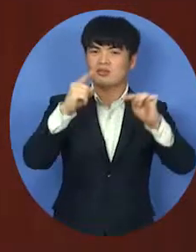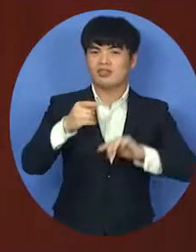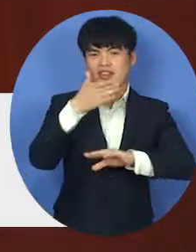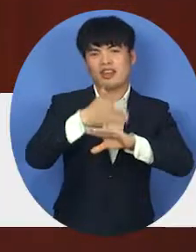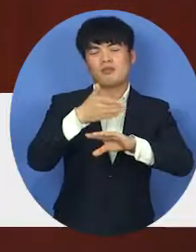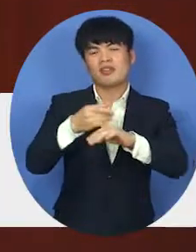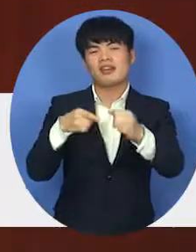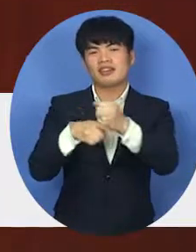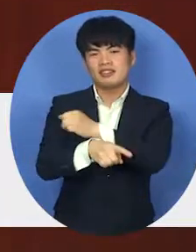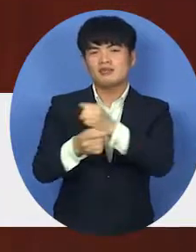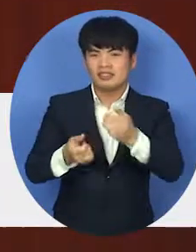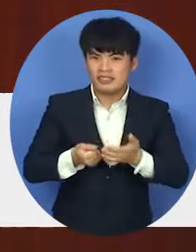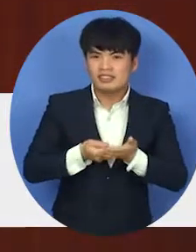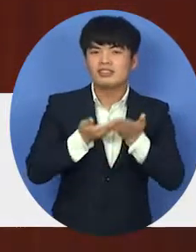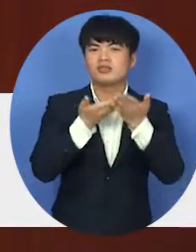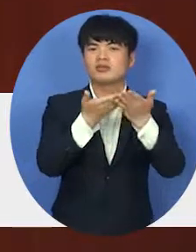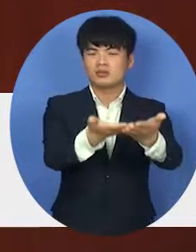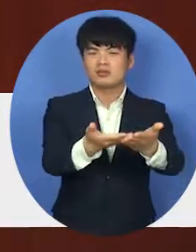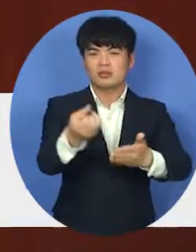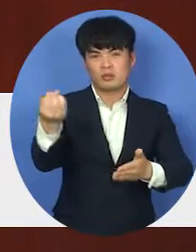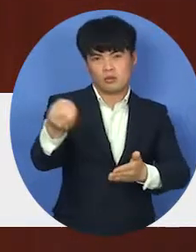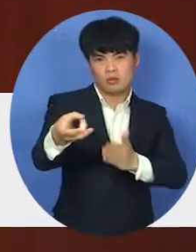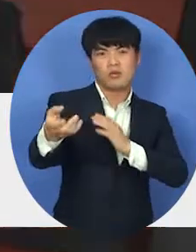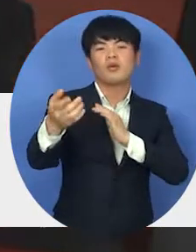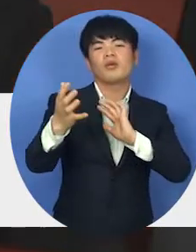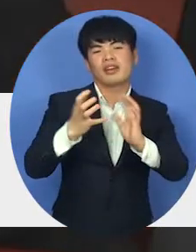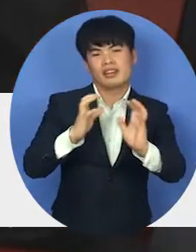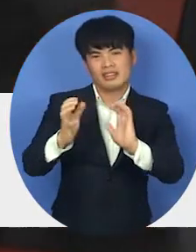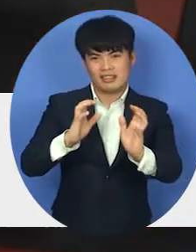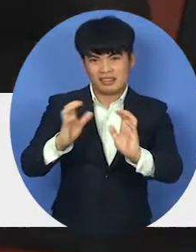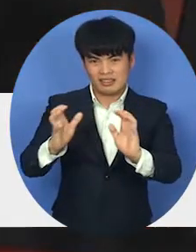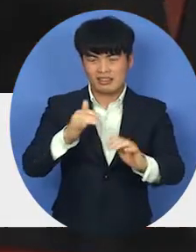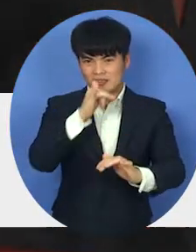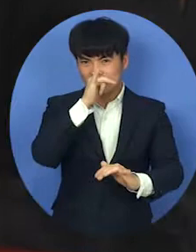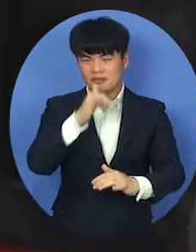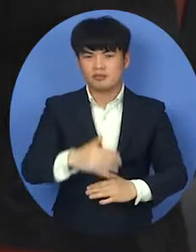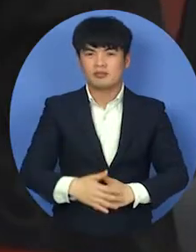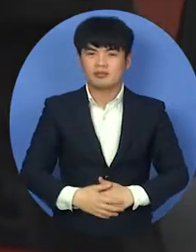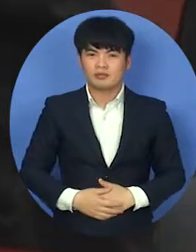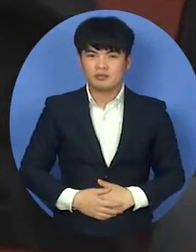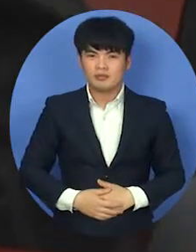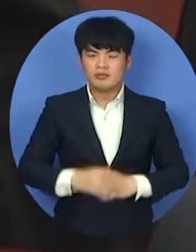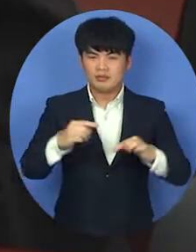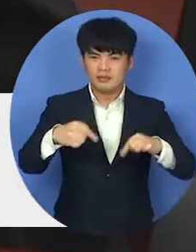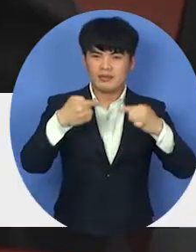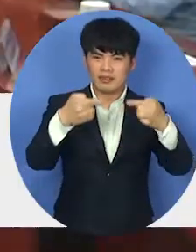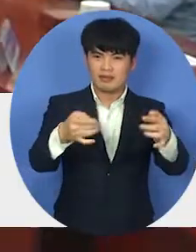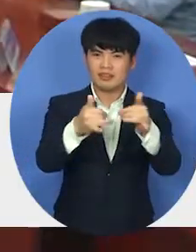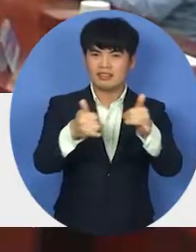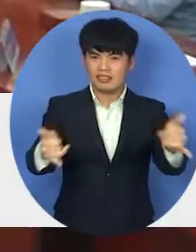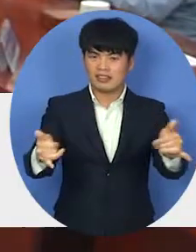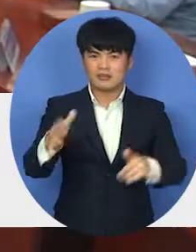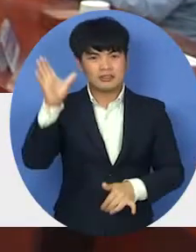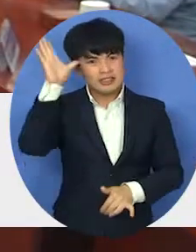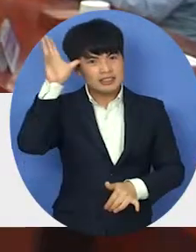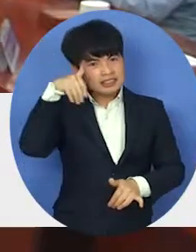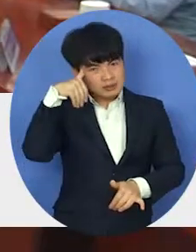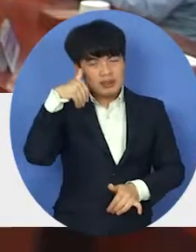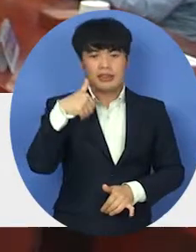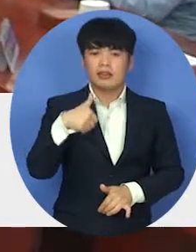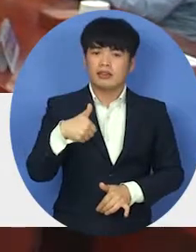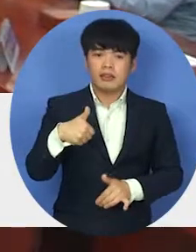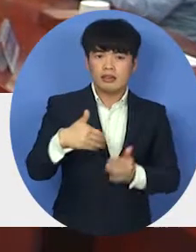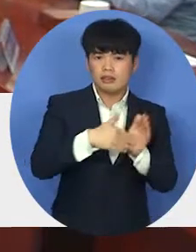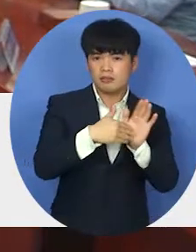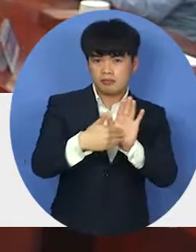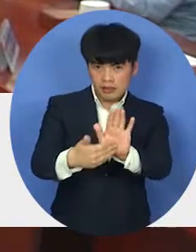감사의 뜻을 전하고 효실천 사례나 경험 등을 나누는 자리를 마련했습니다. 간담회 참석자는 치매 예방이나 치료 프로그램